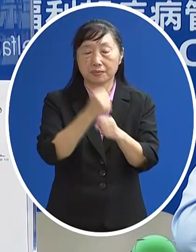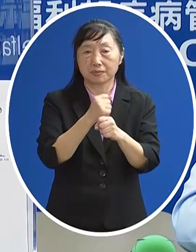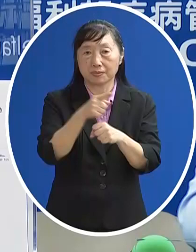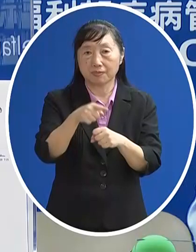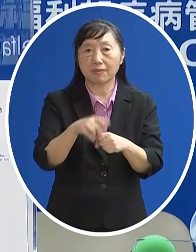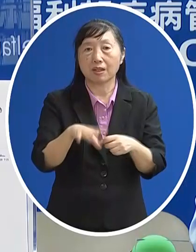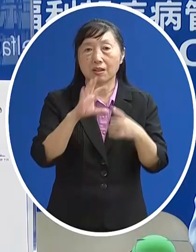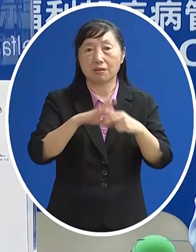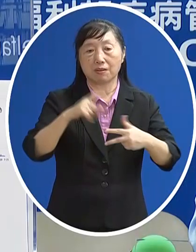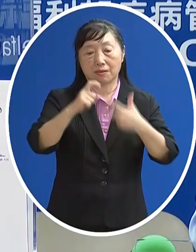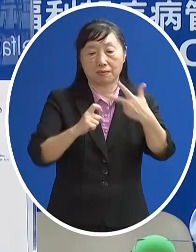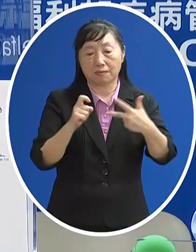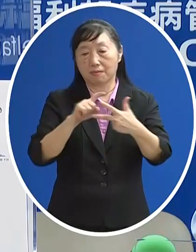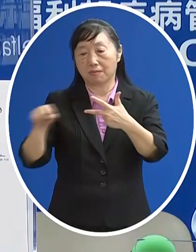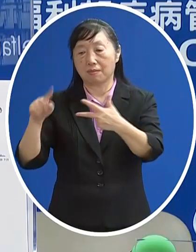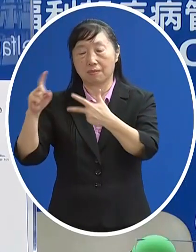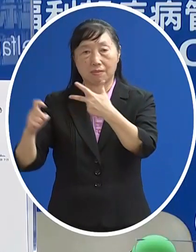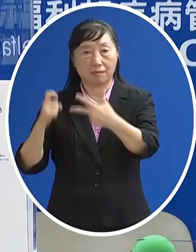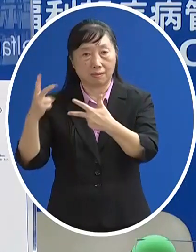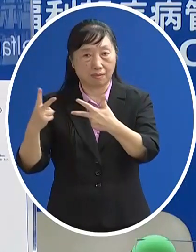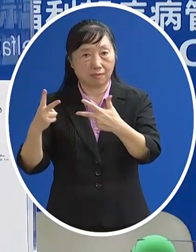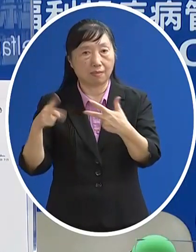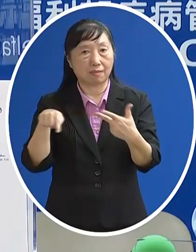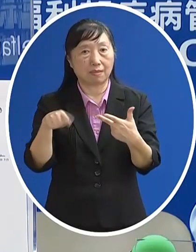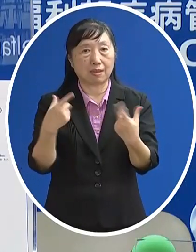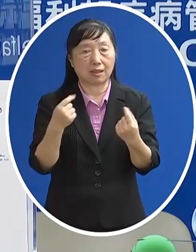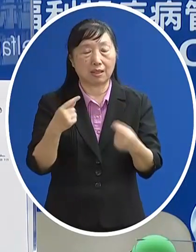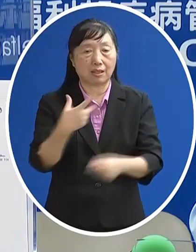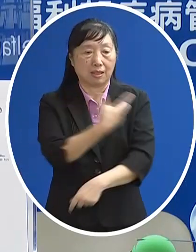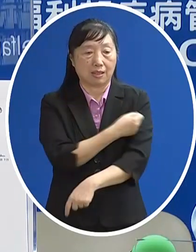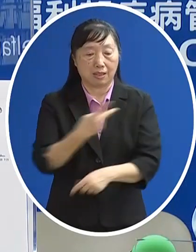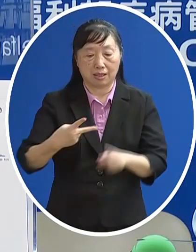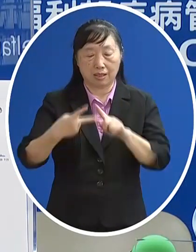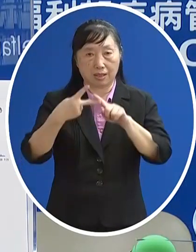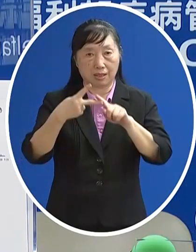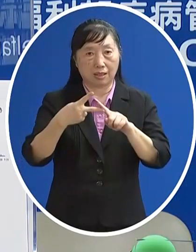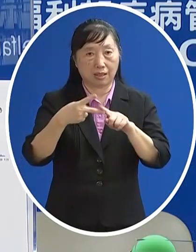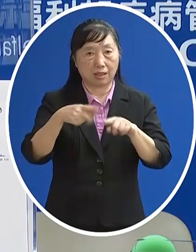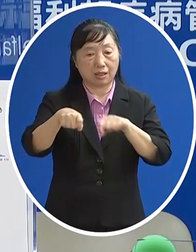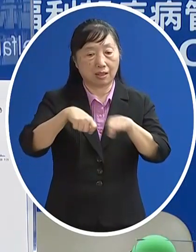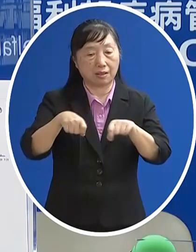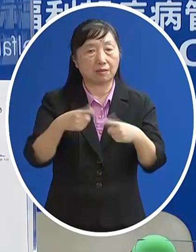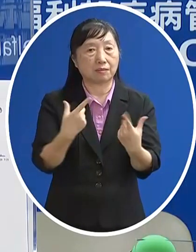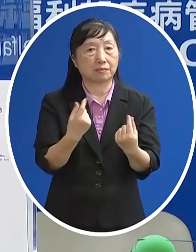10到12周，那也是以10到12周第二剂来做相关的规划。